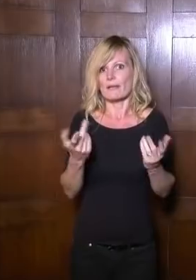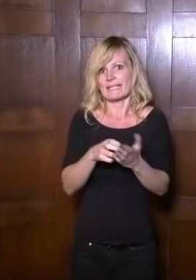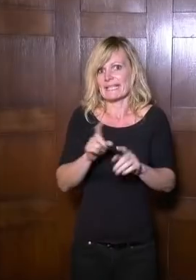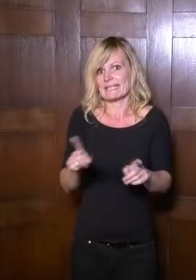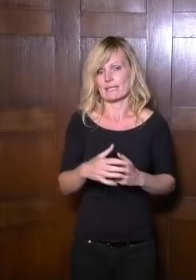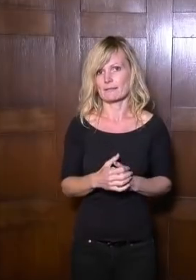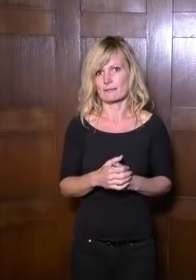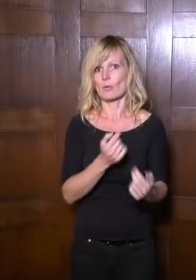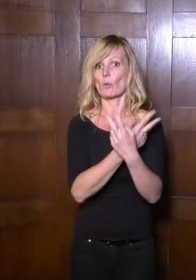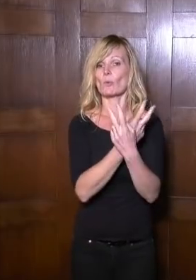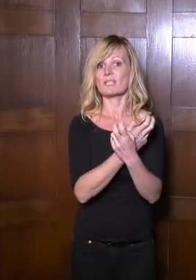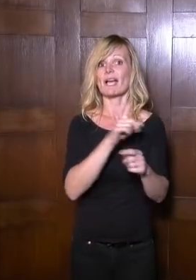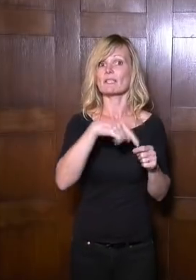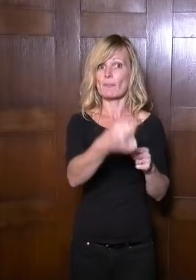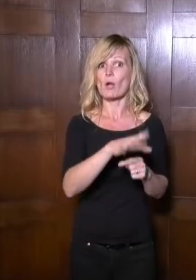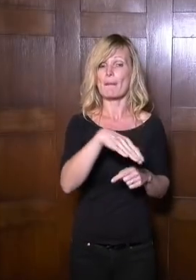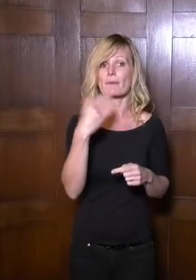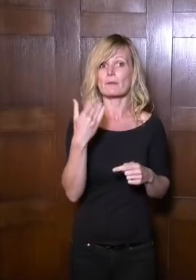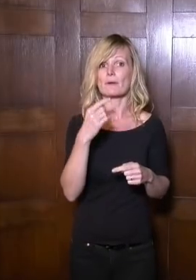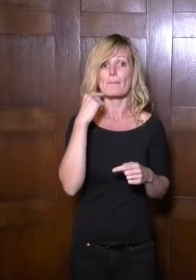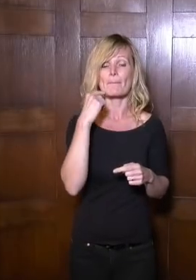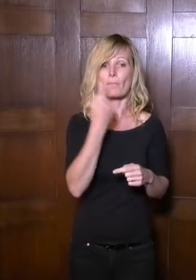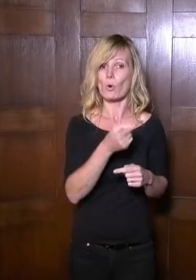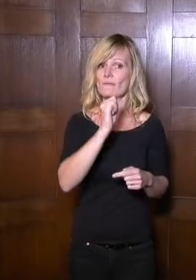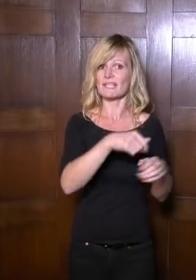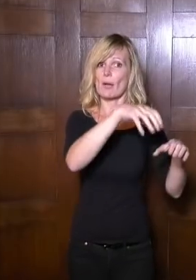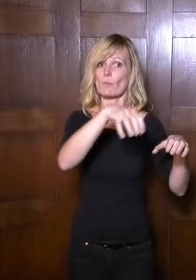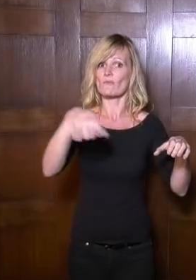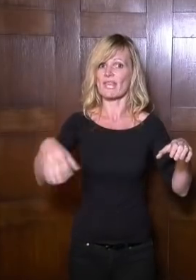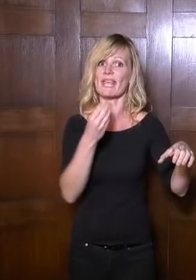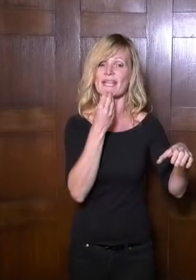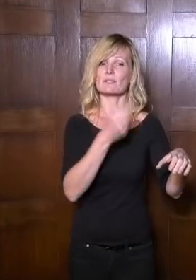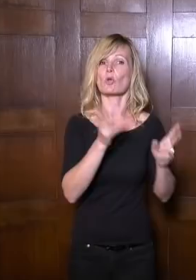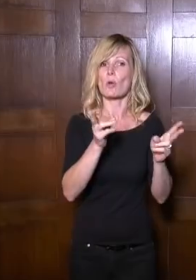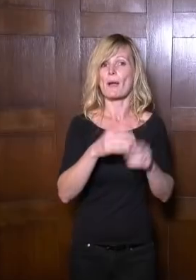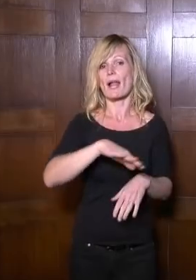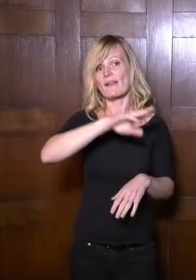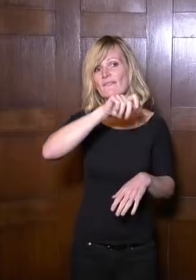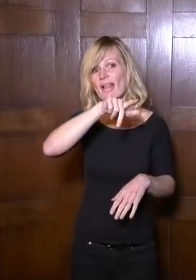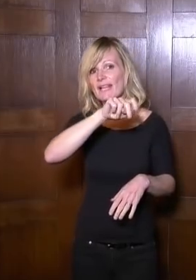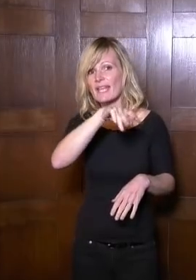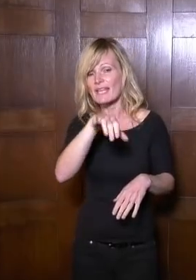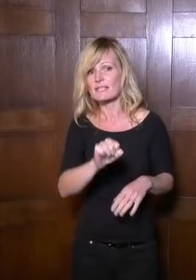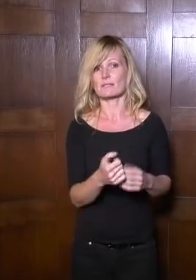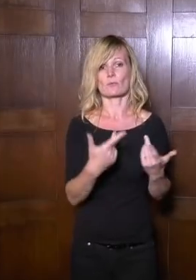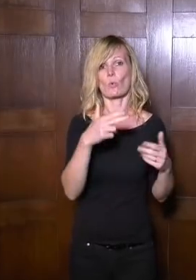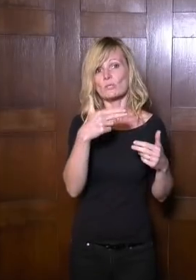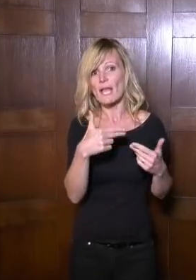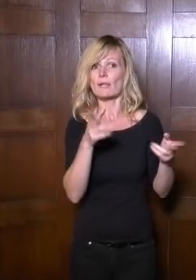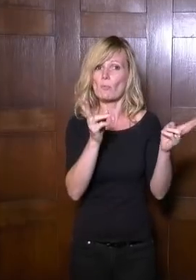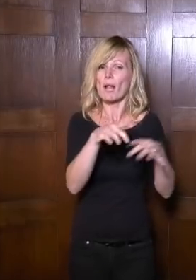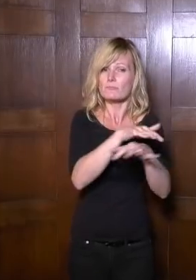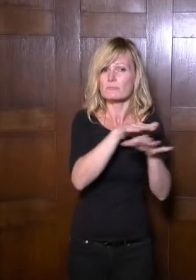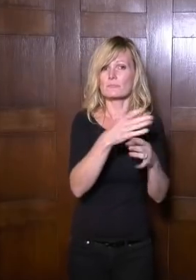in Österreich ist ab morgen wieder möglich Buffet essen und natürlich ganz normaler Hotelbetrieb mit auch Wellnessanlagen. Kann man sich darüber streiten, ob das alles gleich sein